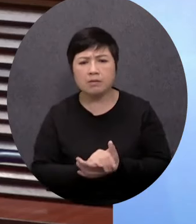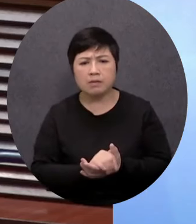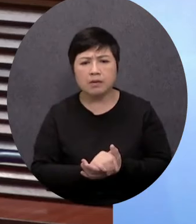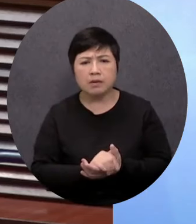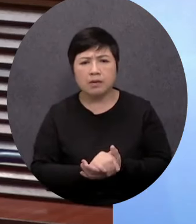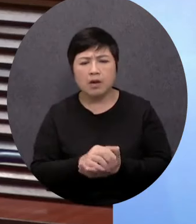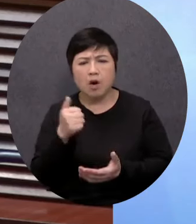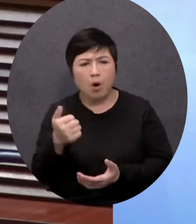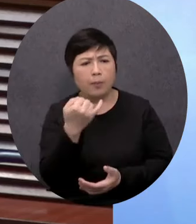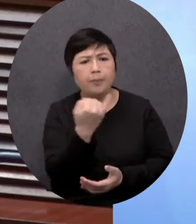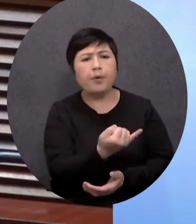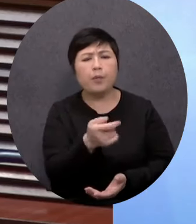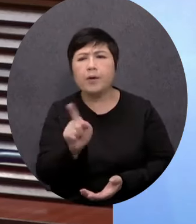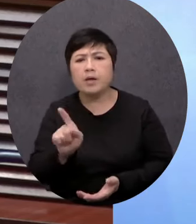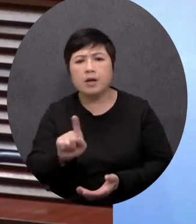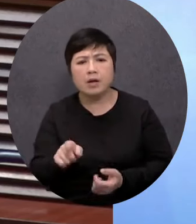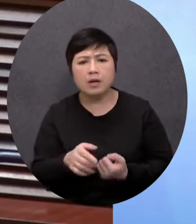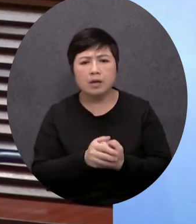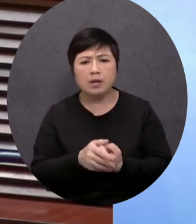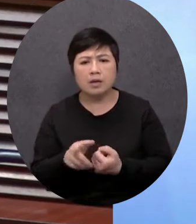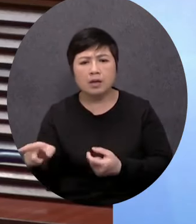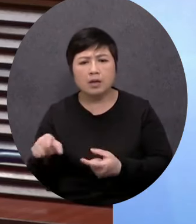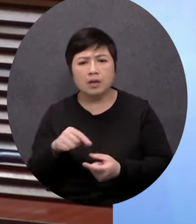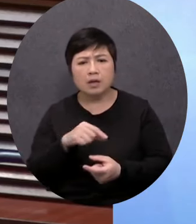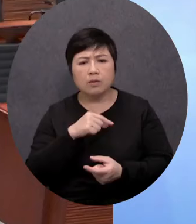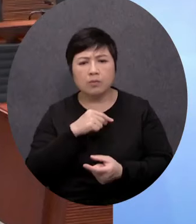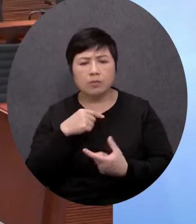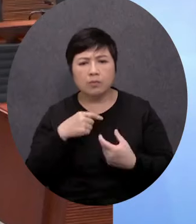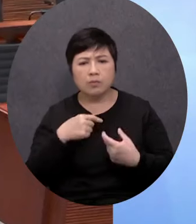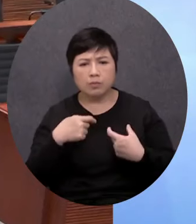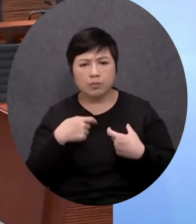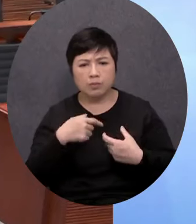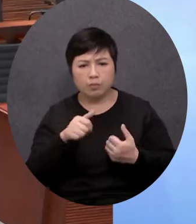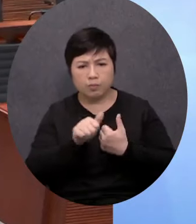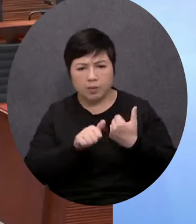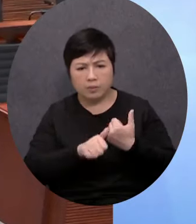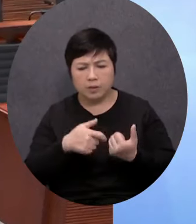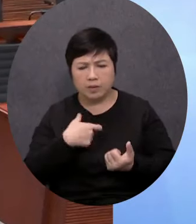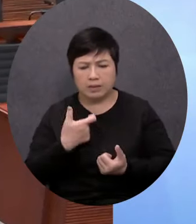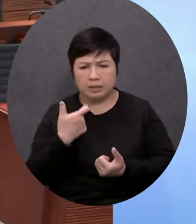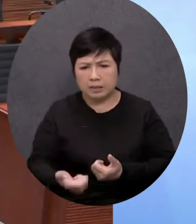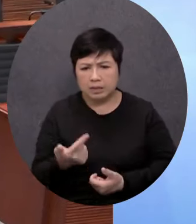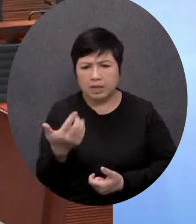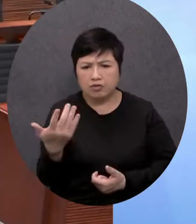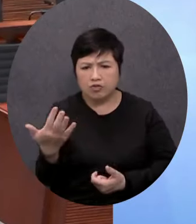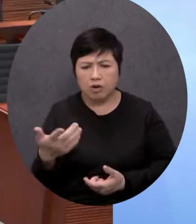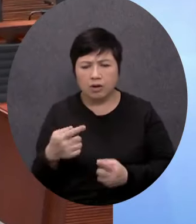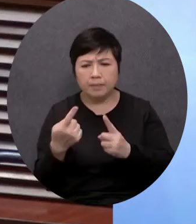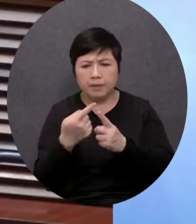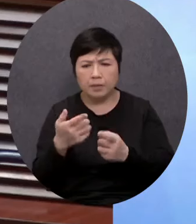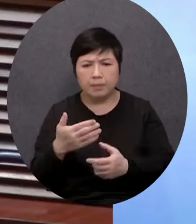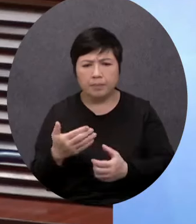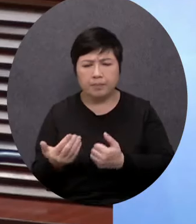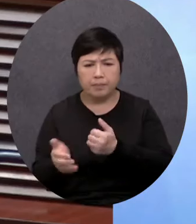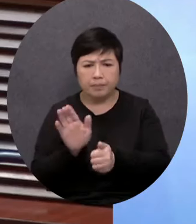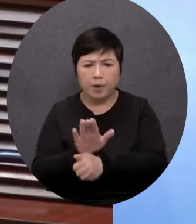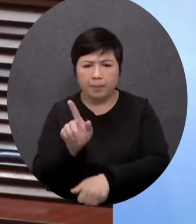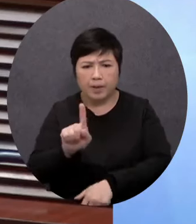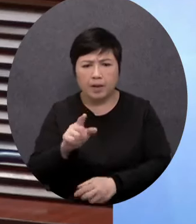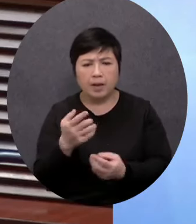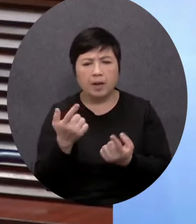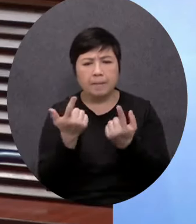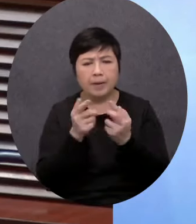利弊在哪裡呢？即管浩明委員說要多少資源呢？何人得益呢？又在北都建